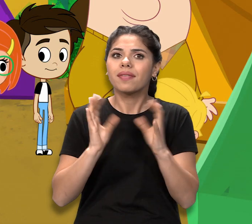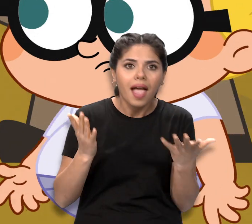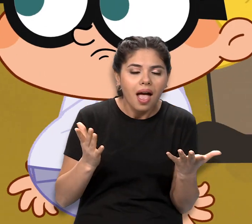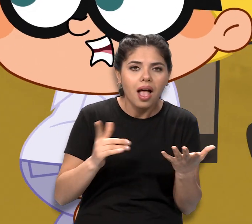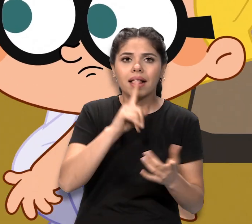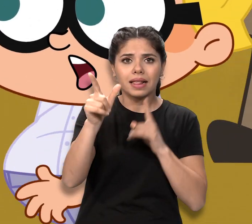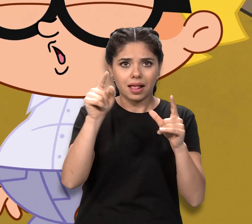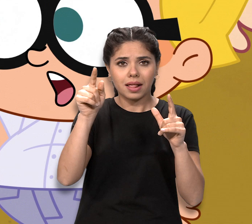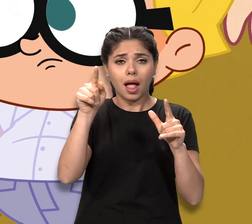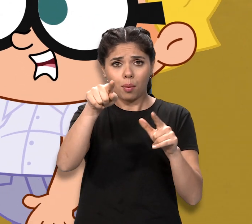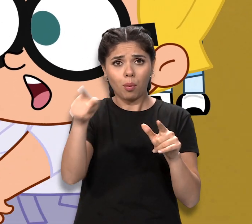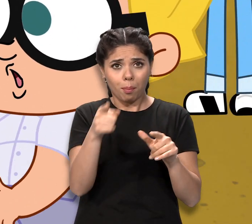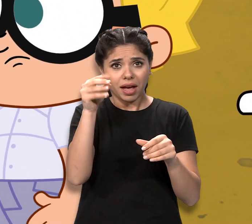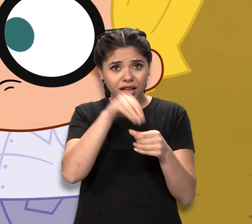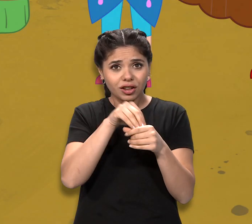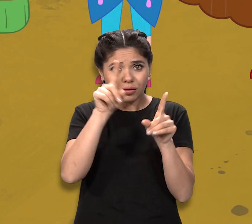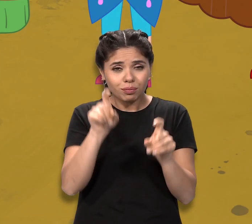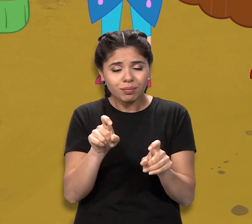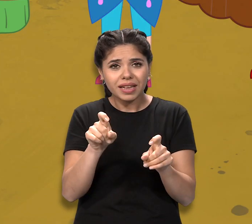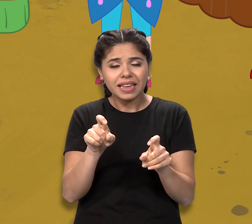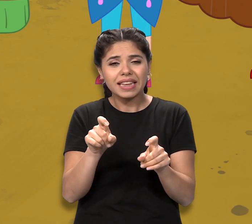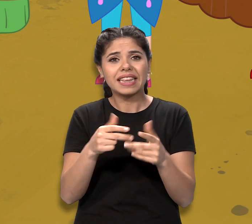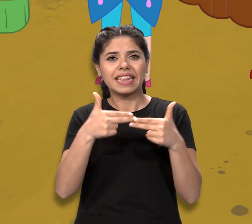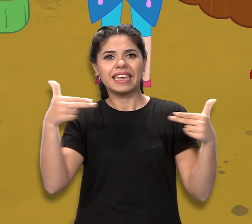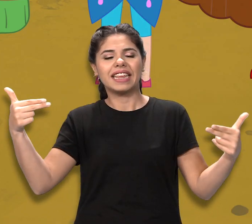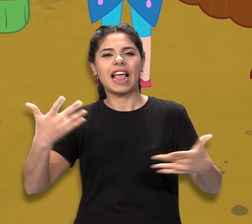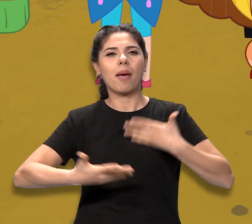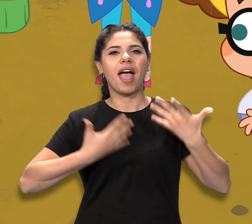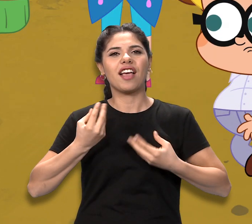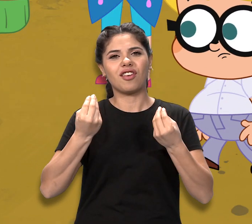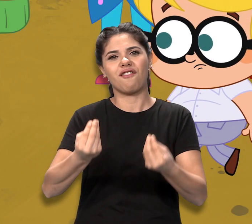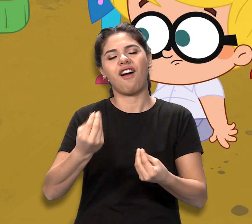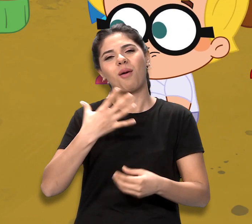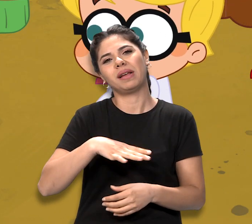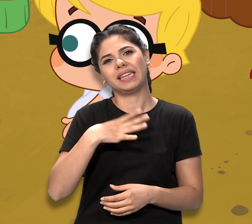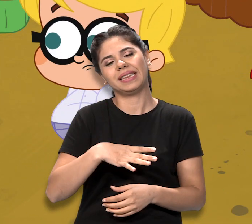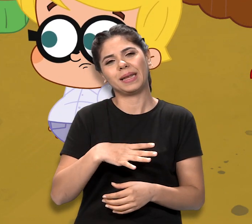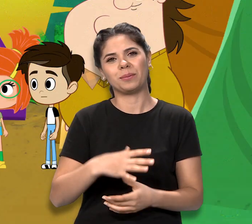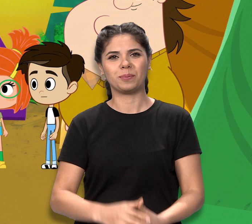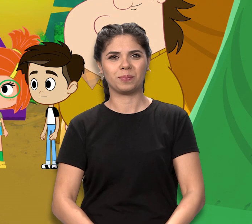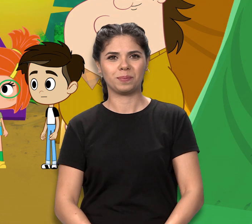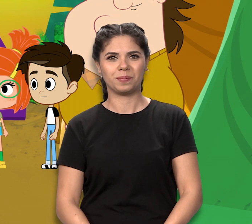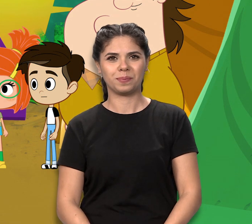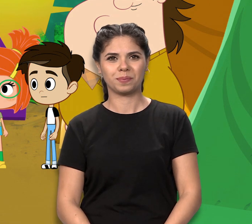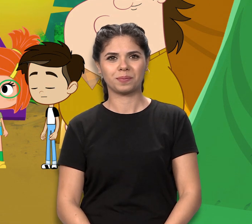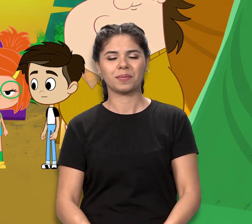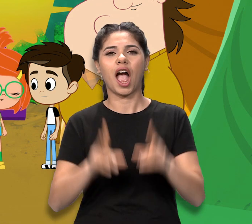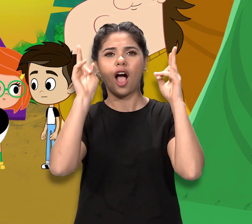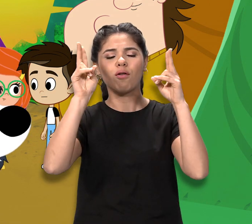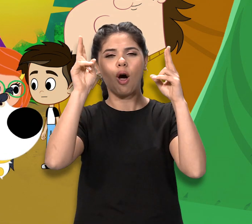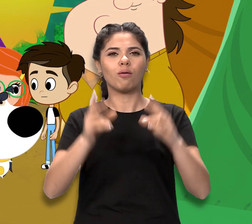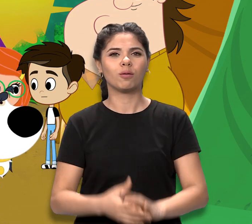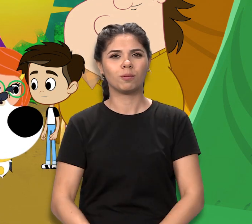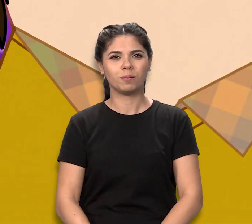Ne? Sesler buradan mı geliyordu? Hikayemize biraz heyecan katmak istemiştim sadece.